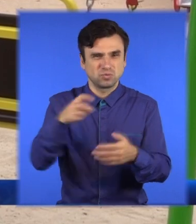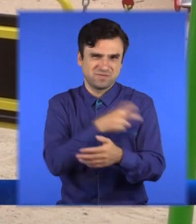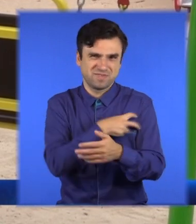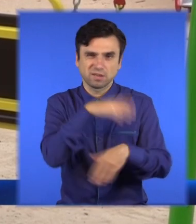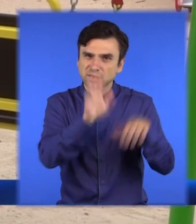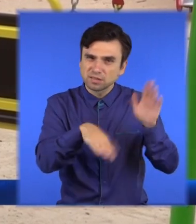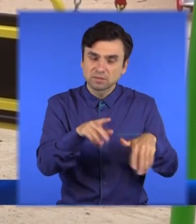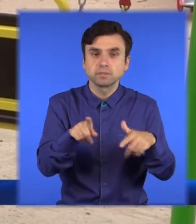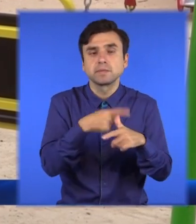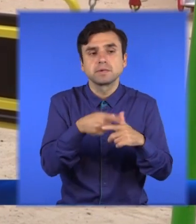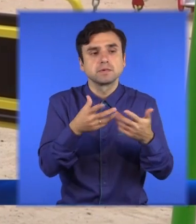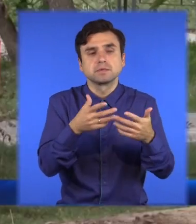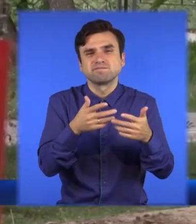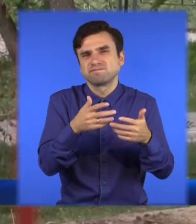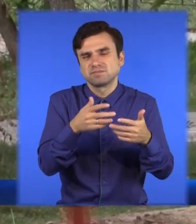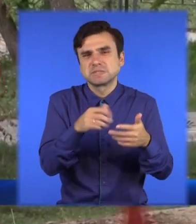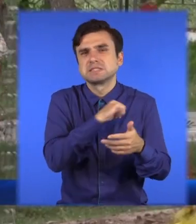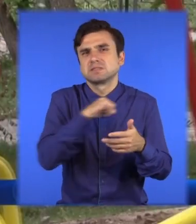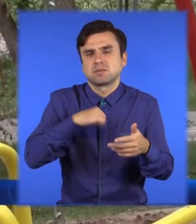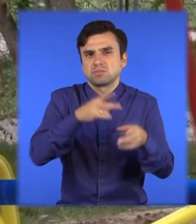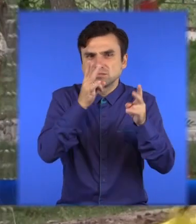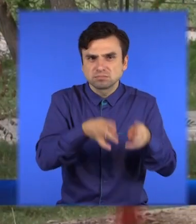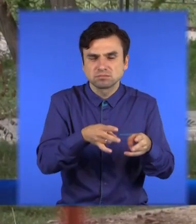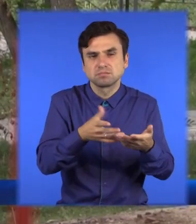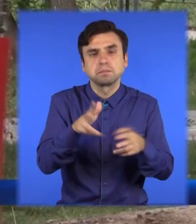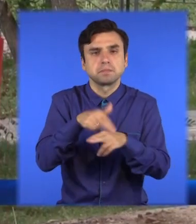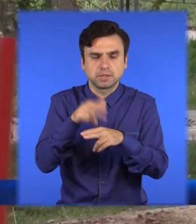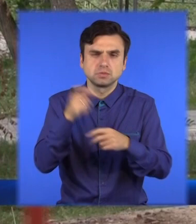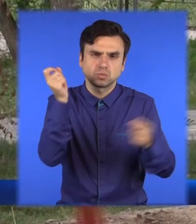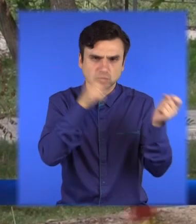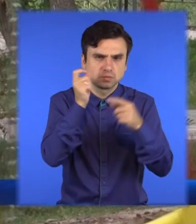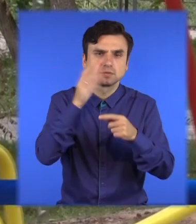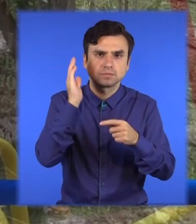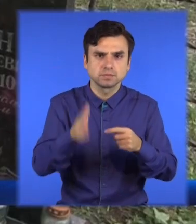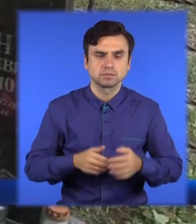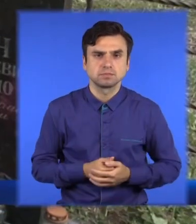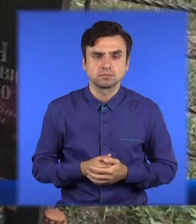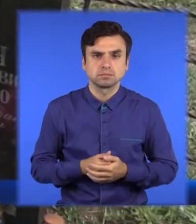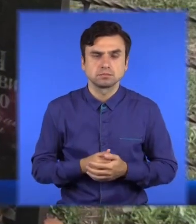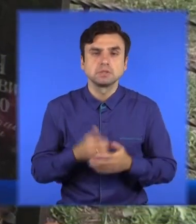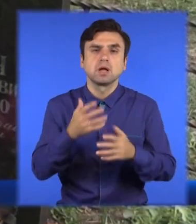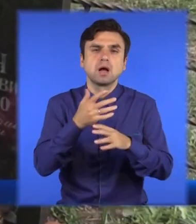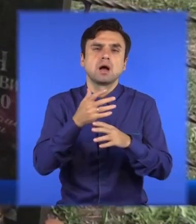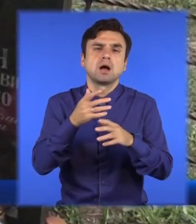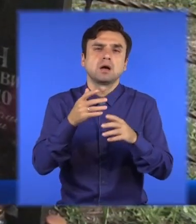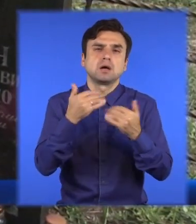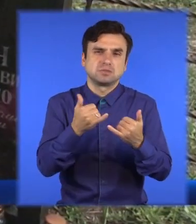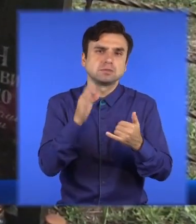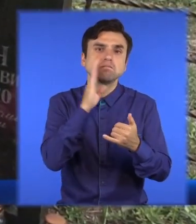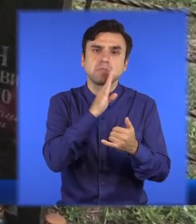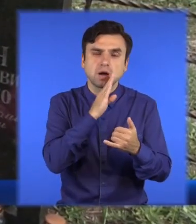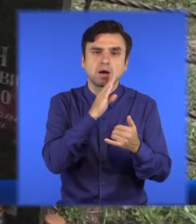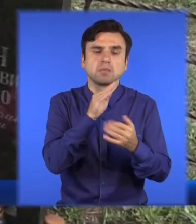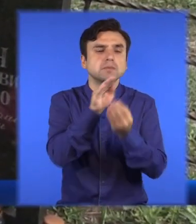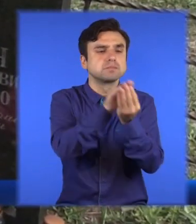Лікарська недбалість чи доля, від якої втекти дитя і не змогло б? Все це встановить слідство. А поки Катерина навідує ще